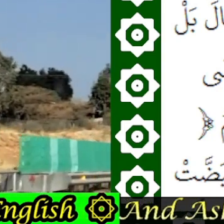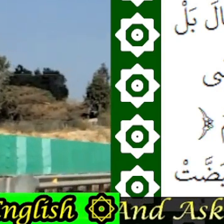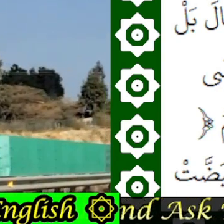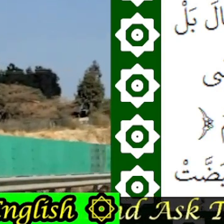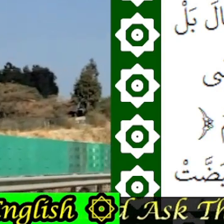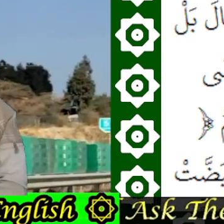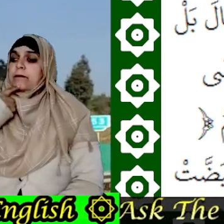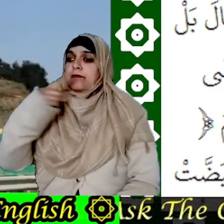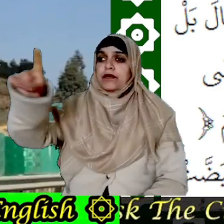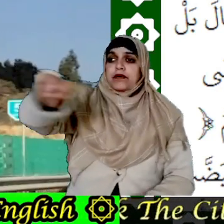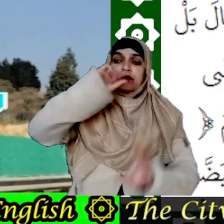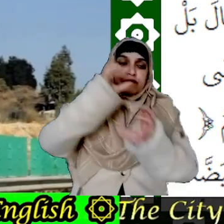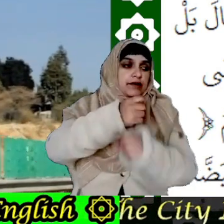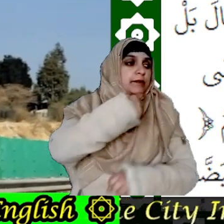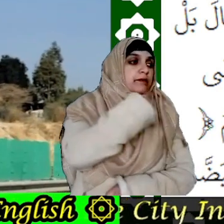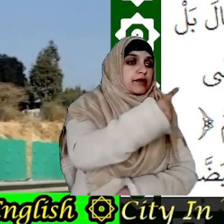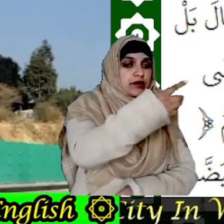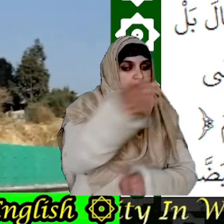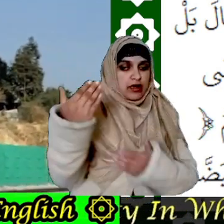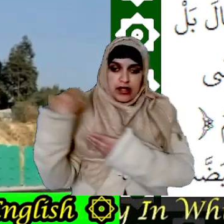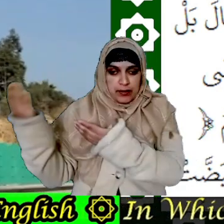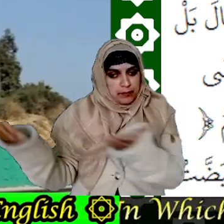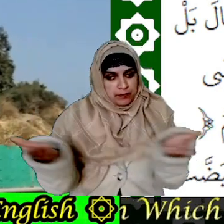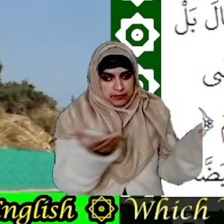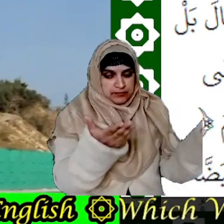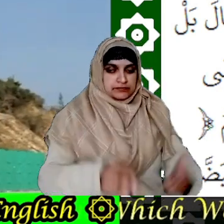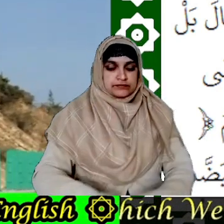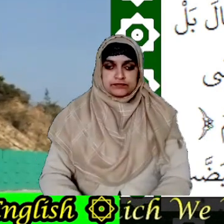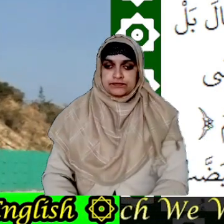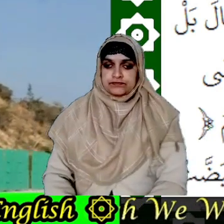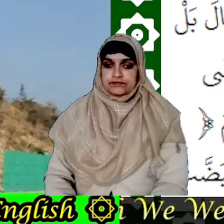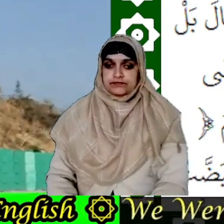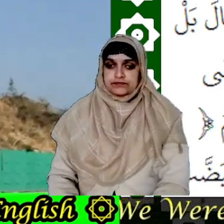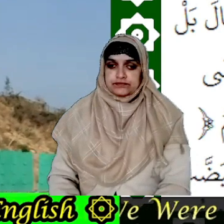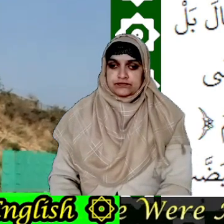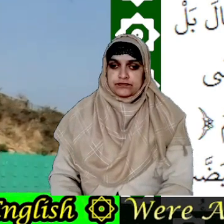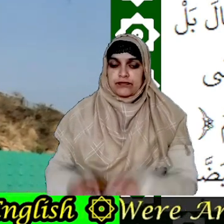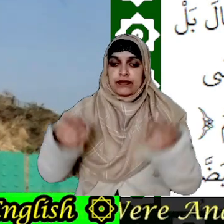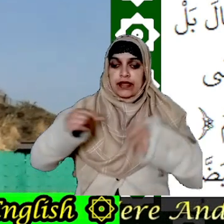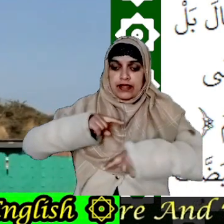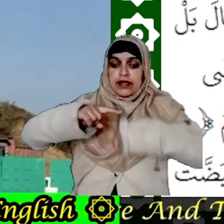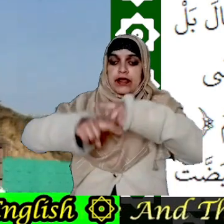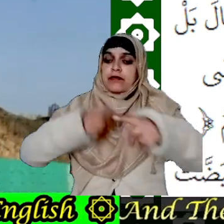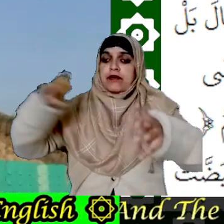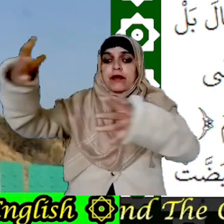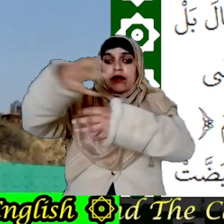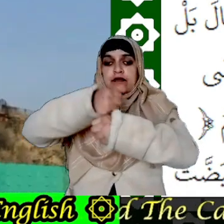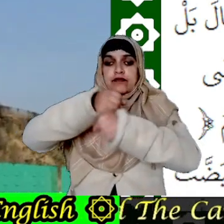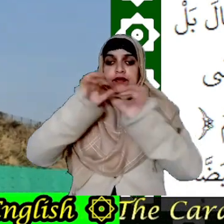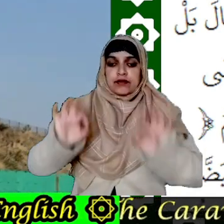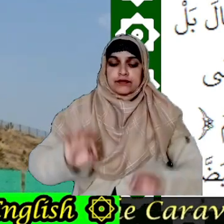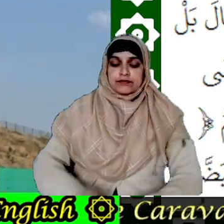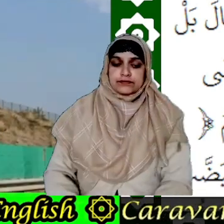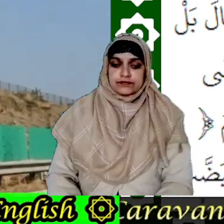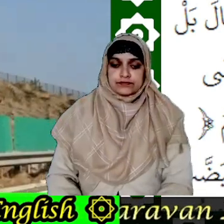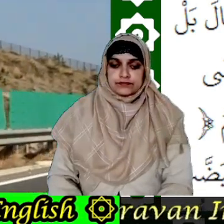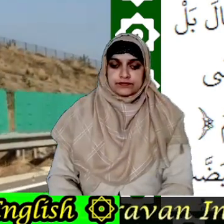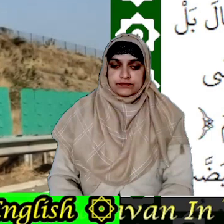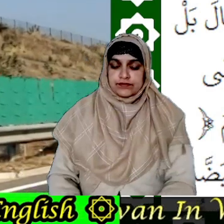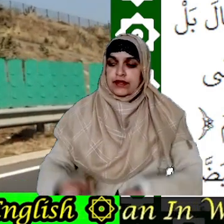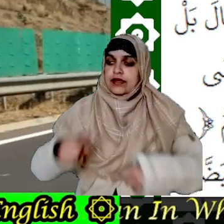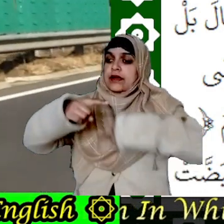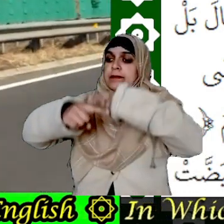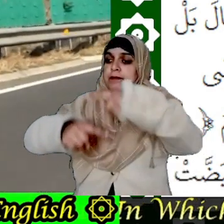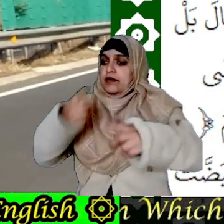أمانا خينجر را غافت حبي خينجر را غافت تخم جاتي سن الرغافة وإنا لصادقون وان